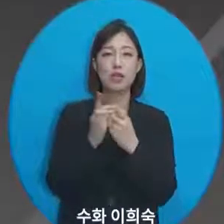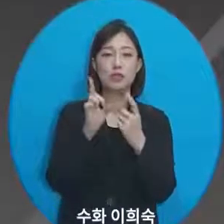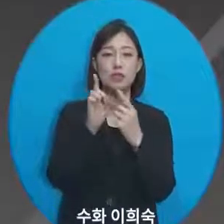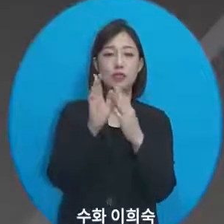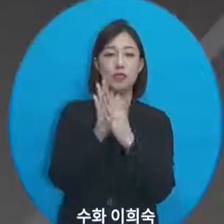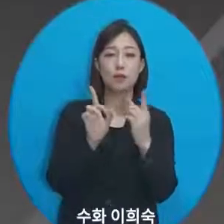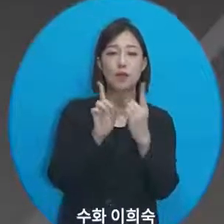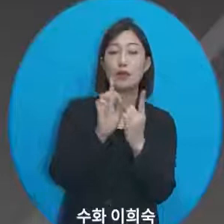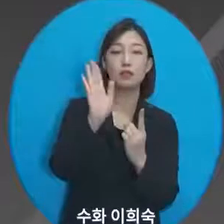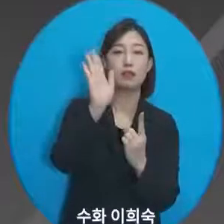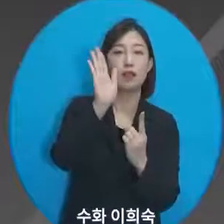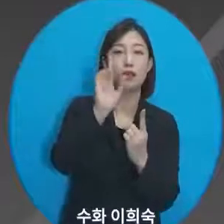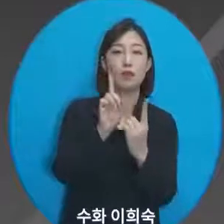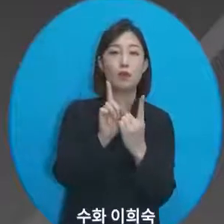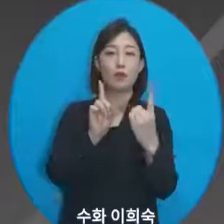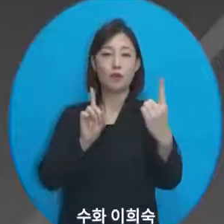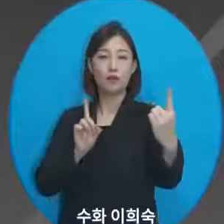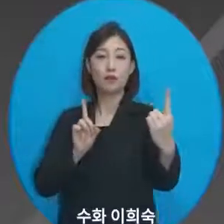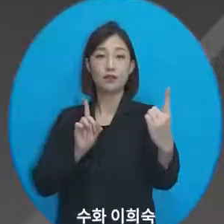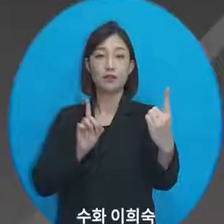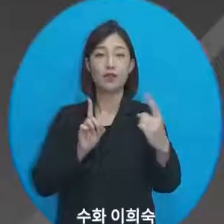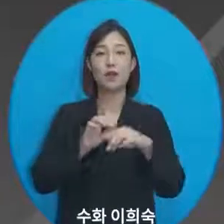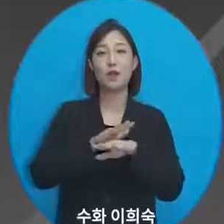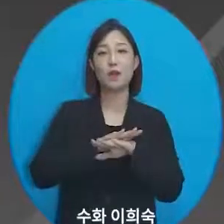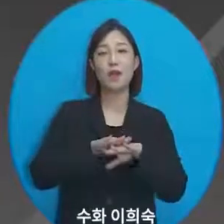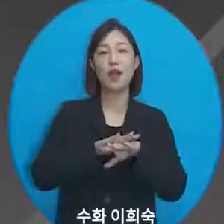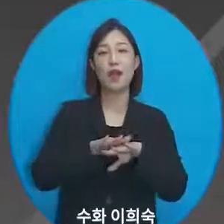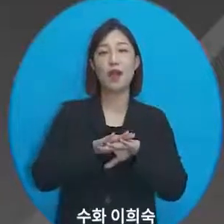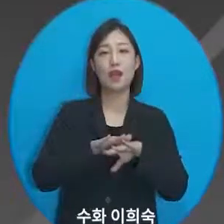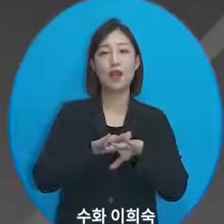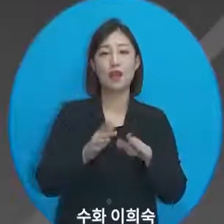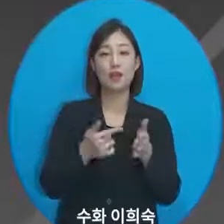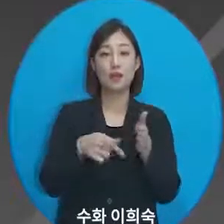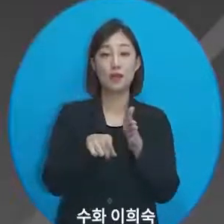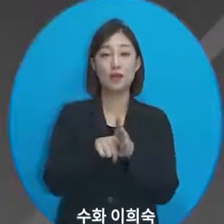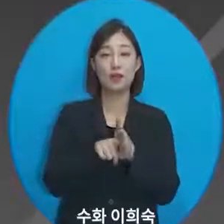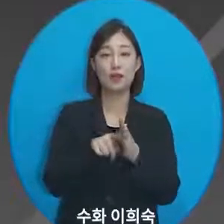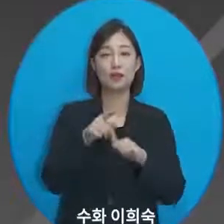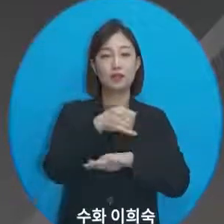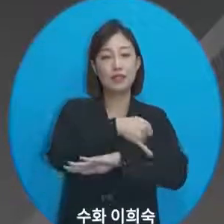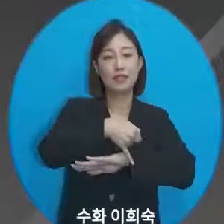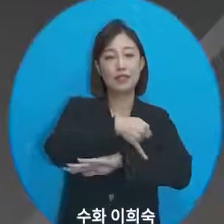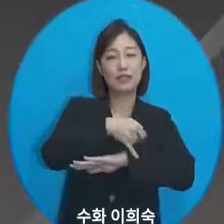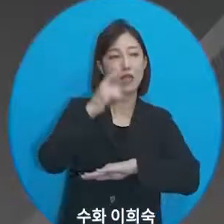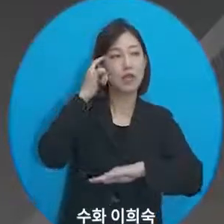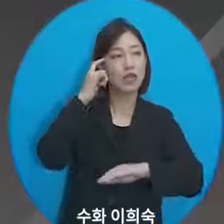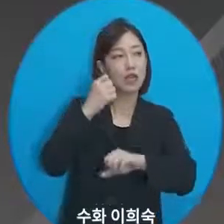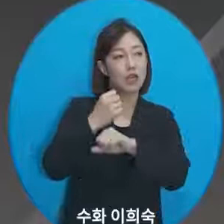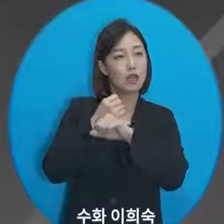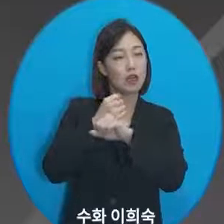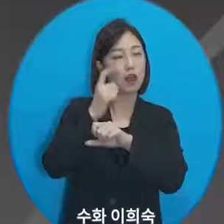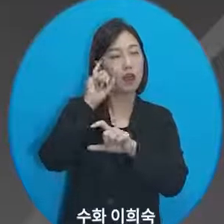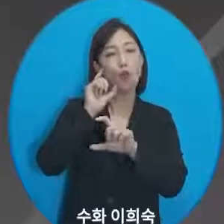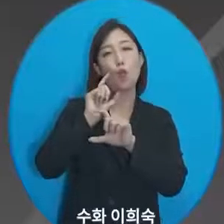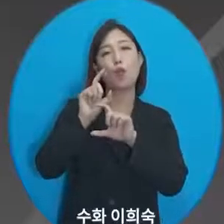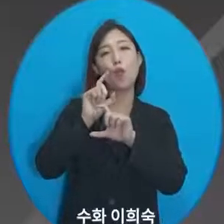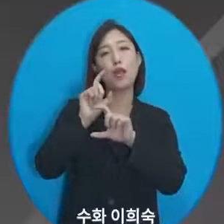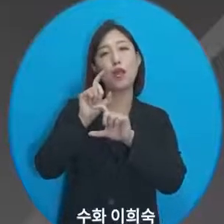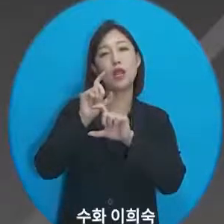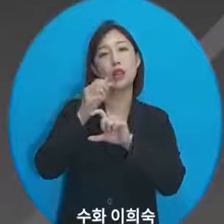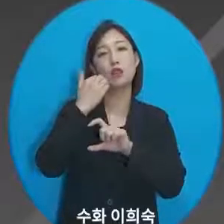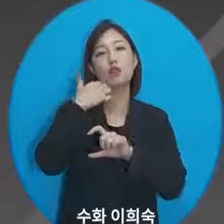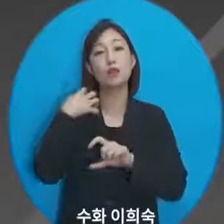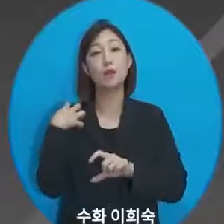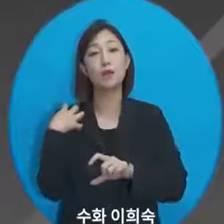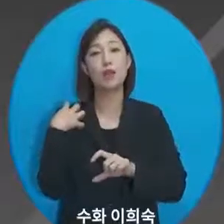어떻게 이 환경에서 해결책으로 만들어낼 것인가 라는 고민들을 결국 디자이너가 해야 되는데,